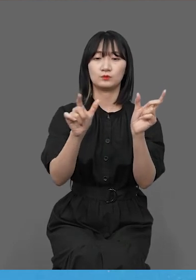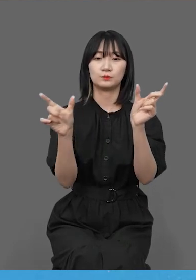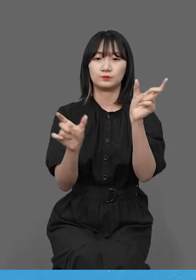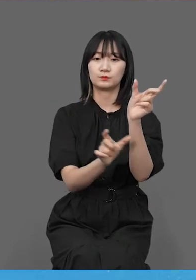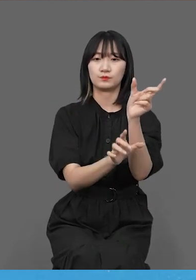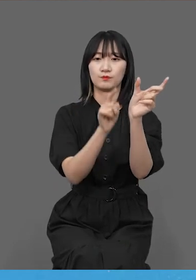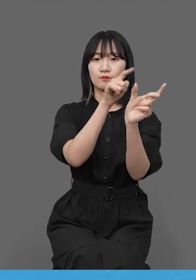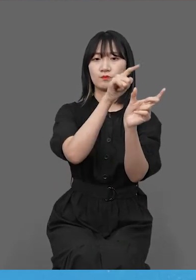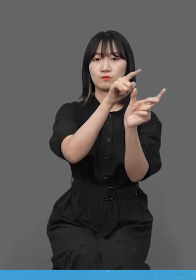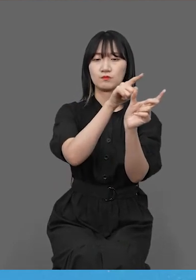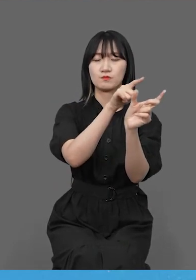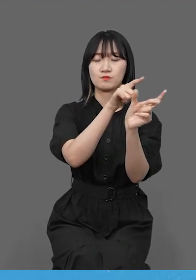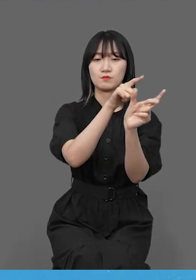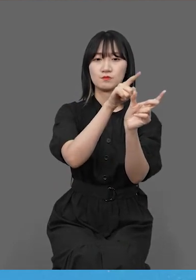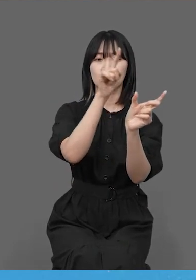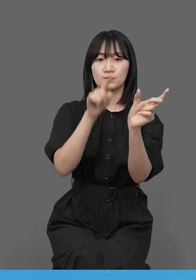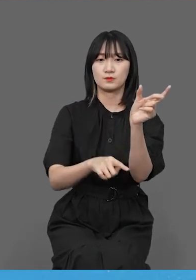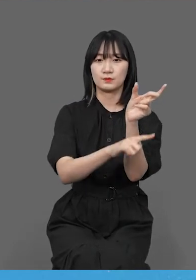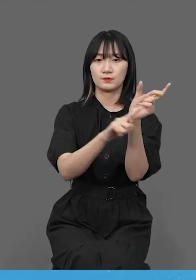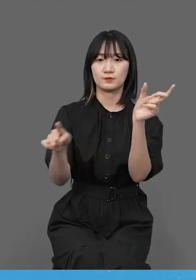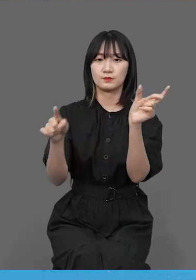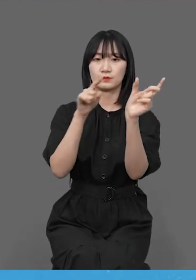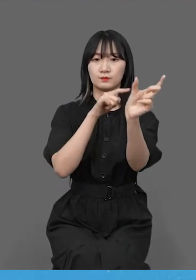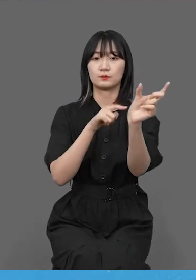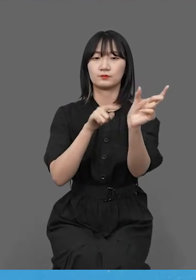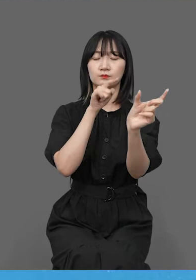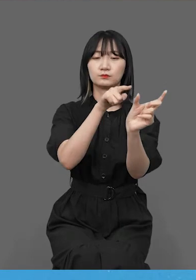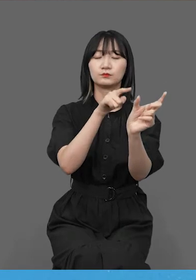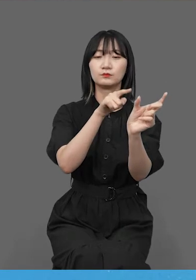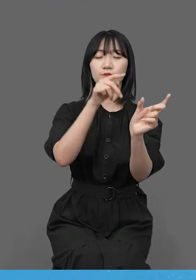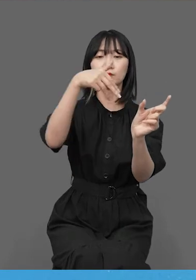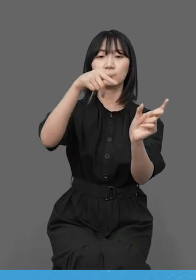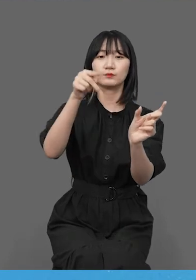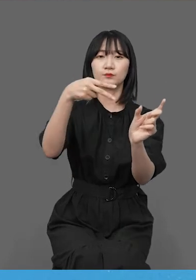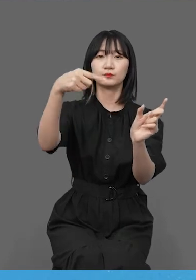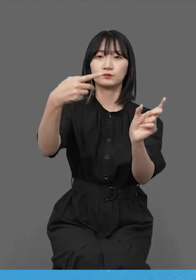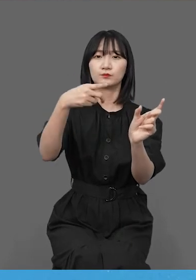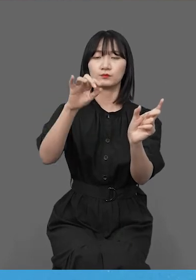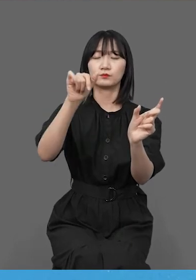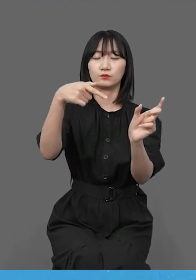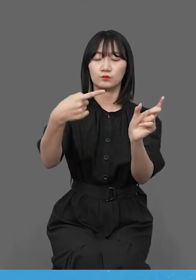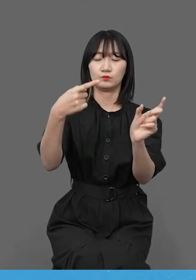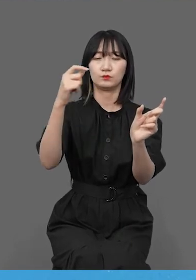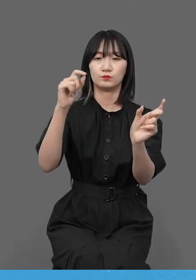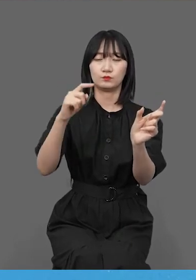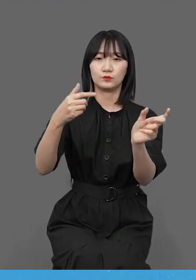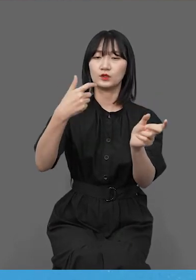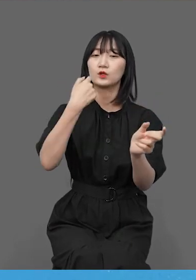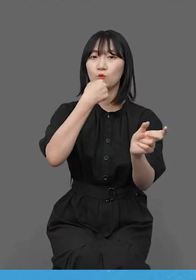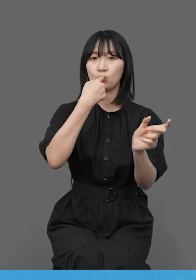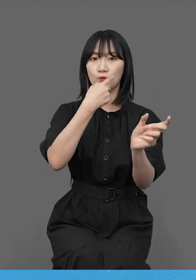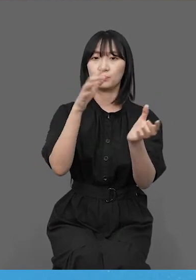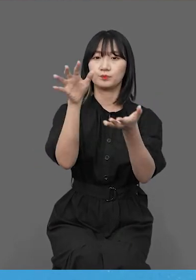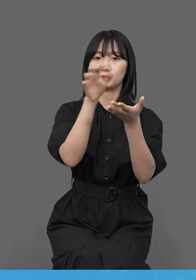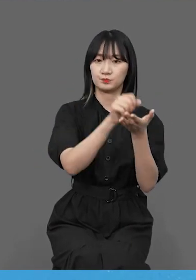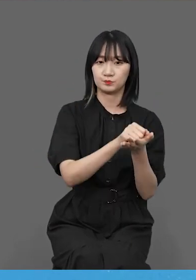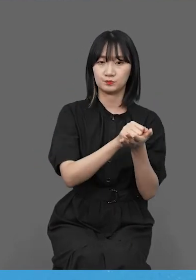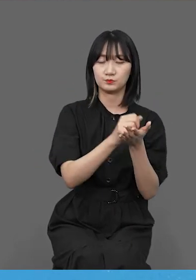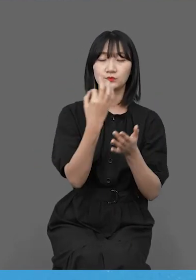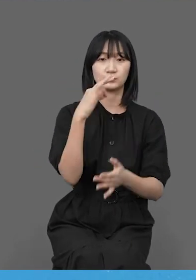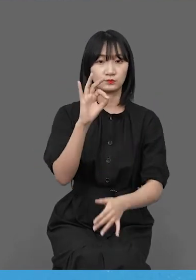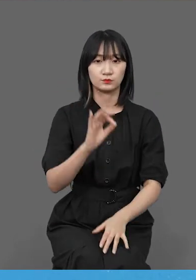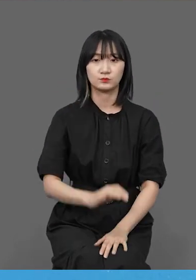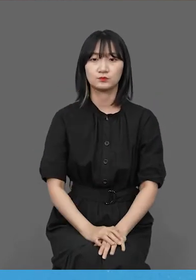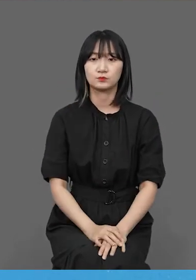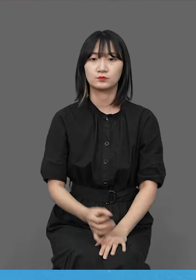진화생물학자죠. 이분들은 당연히 찰스 다윈의 공통조상 이론을 받아들이고요. 강력한